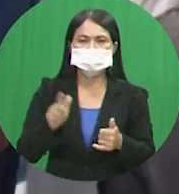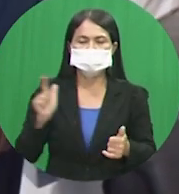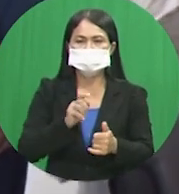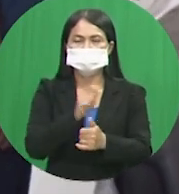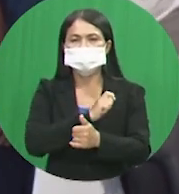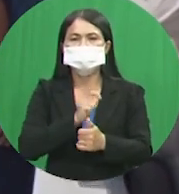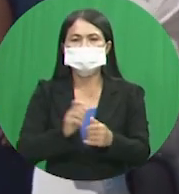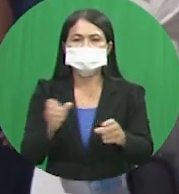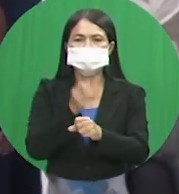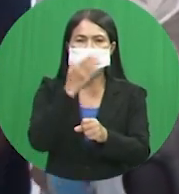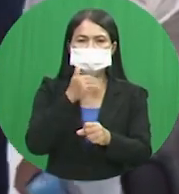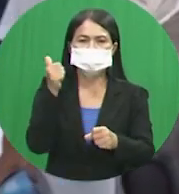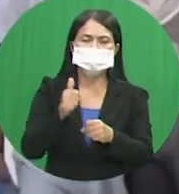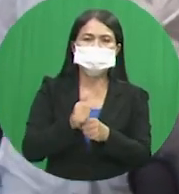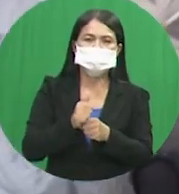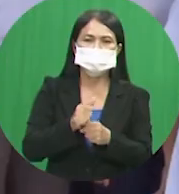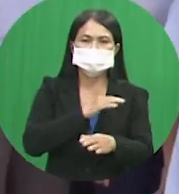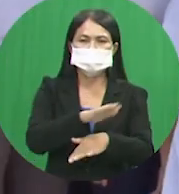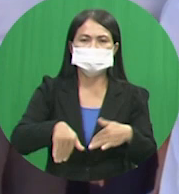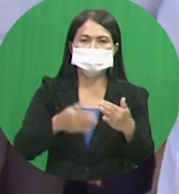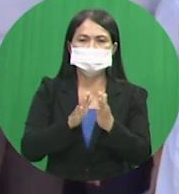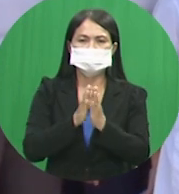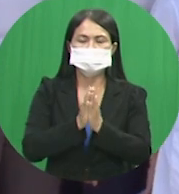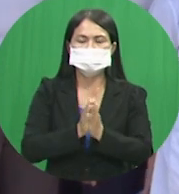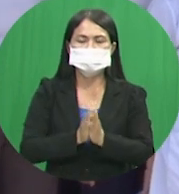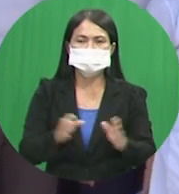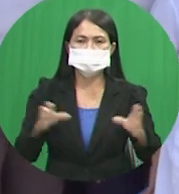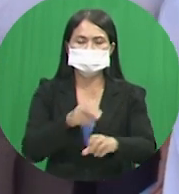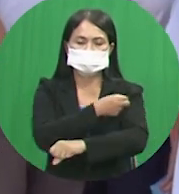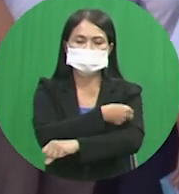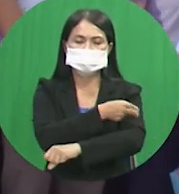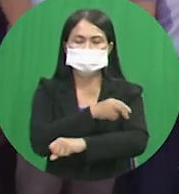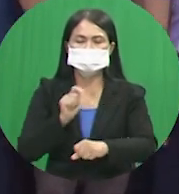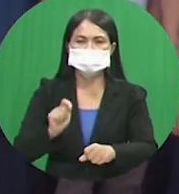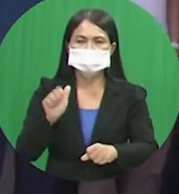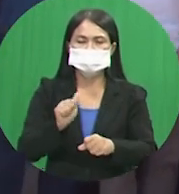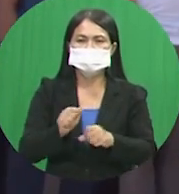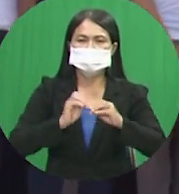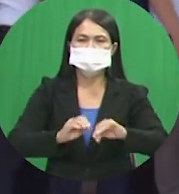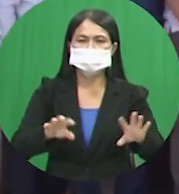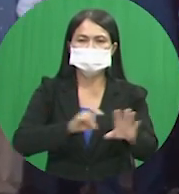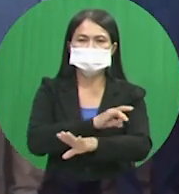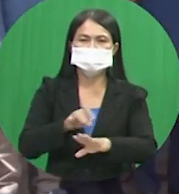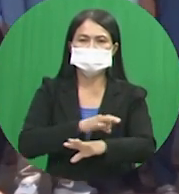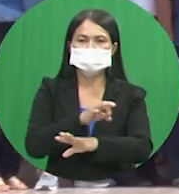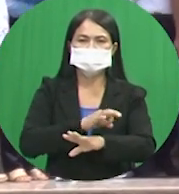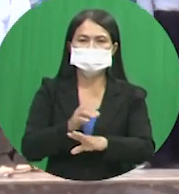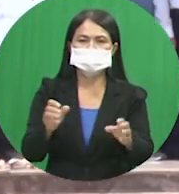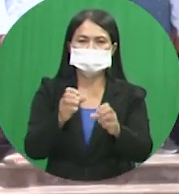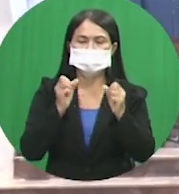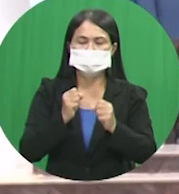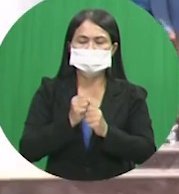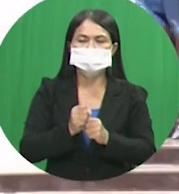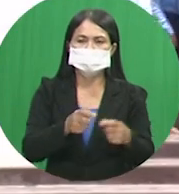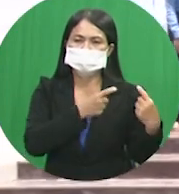ផារ៉ាបានកោតសរសើរនិងថ្លែងអំណរគុណដល់ក្រុមគ្រូពេទ្យរំចង់ដែលបានលះបង់ពេលវេលានិងកម្លាំងកាយចិត្ត